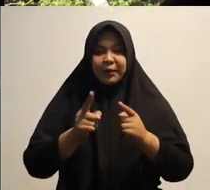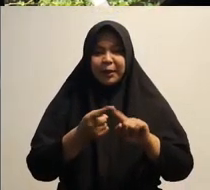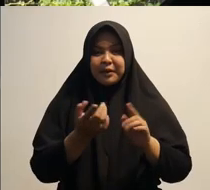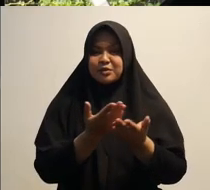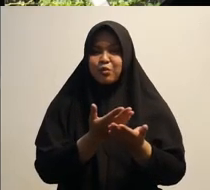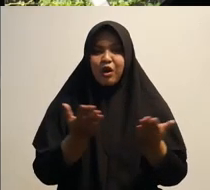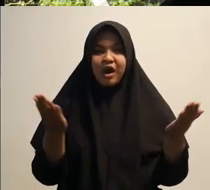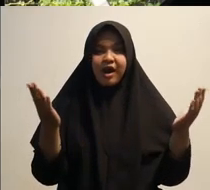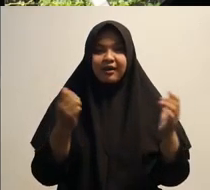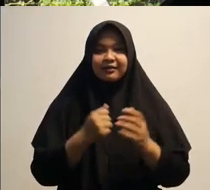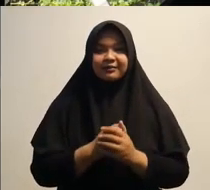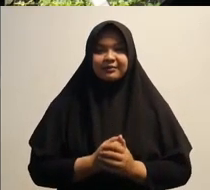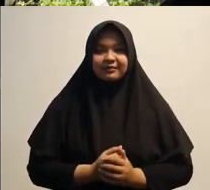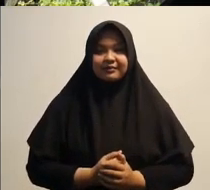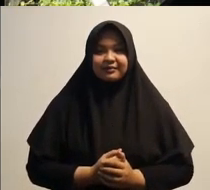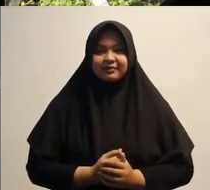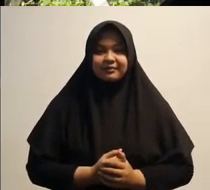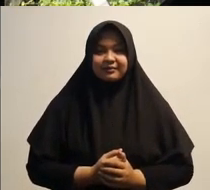Monggo Mas, Mbak.